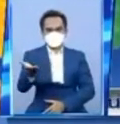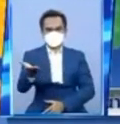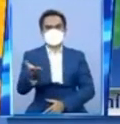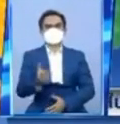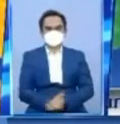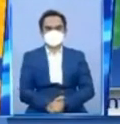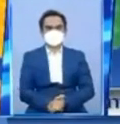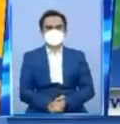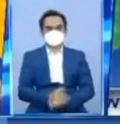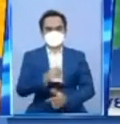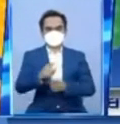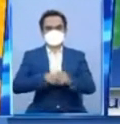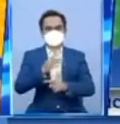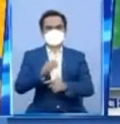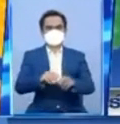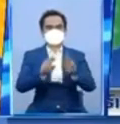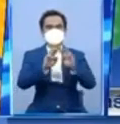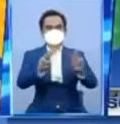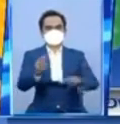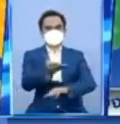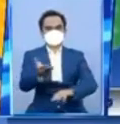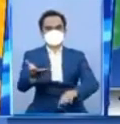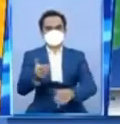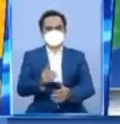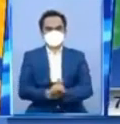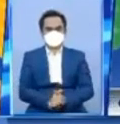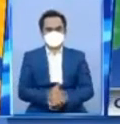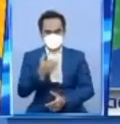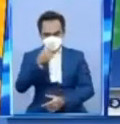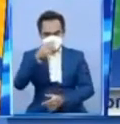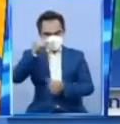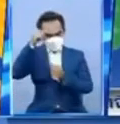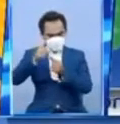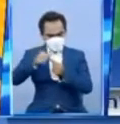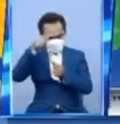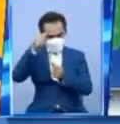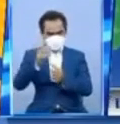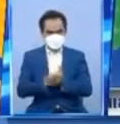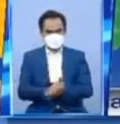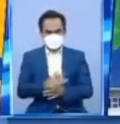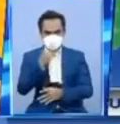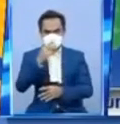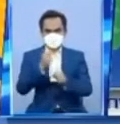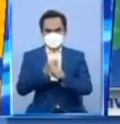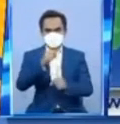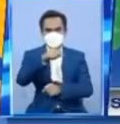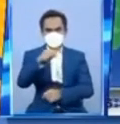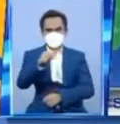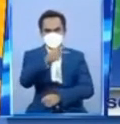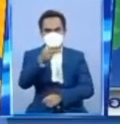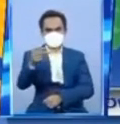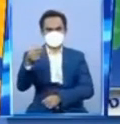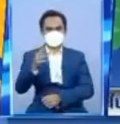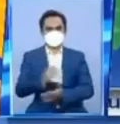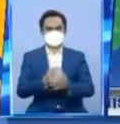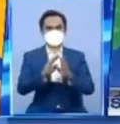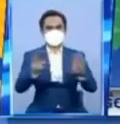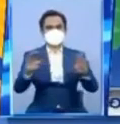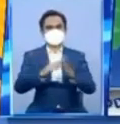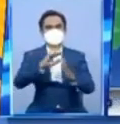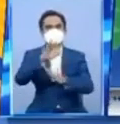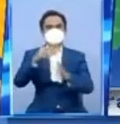ครับนี่นะครับขึ้นเว็บไซต์ให้ด้านล่างแล้วจดไปให้ลูกหลานจดให้ก็ได้ถ้าเกิดว่าอาจจะจดภาษาอังกฤษกันไม่ค่อยคล่องเปิดให้เริ่มจอง